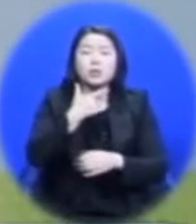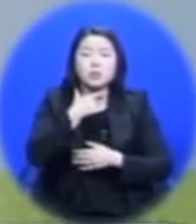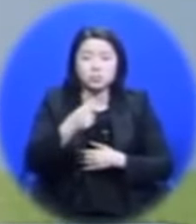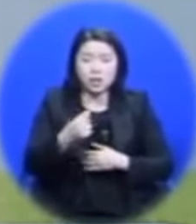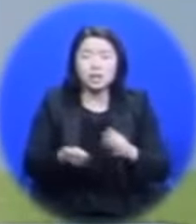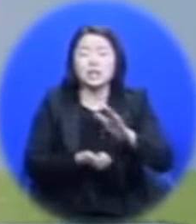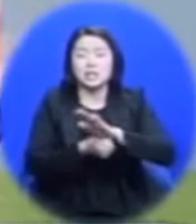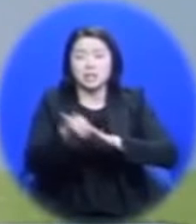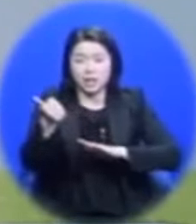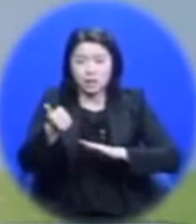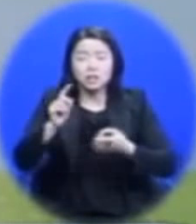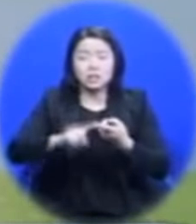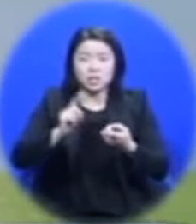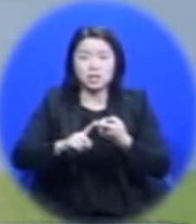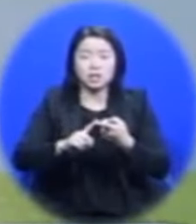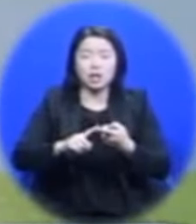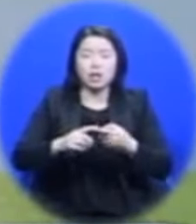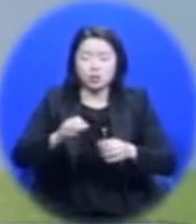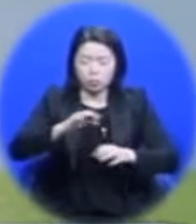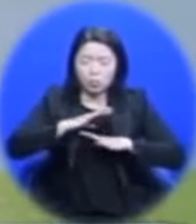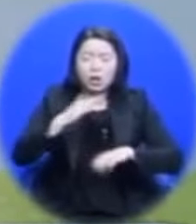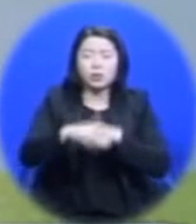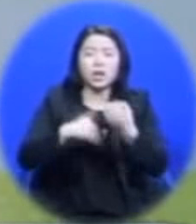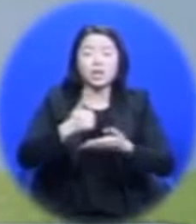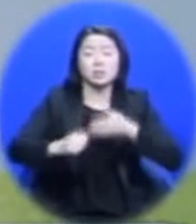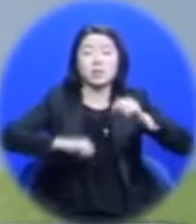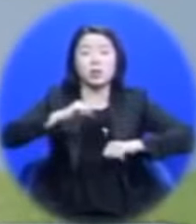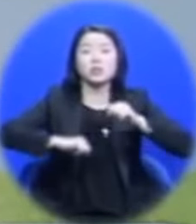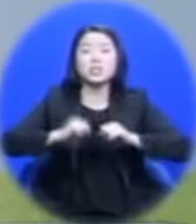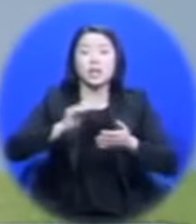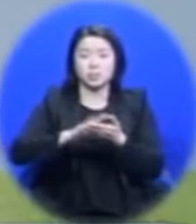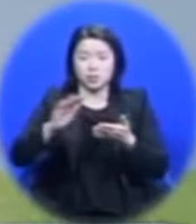자체가 얼마나 놀라운 하나님의 역사입니까?